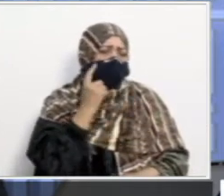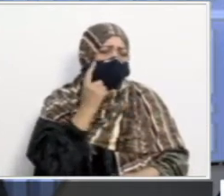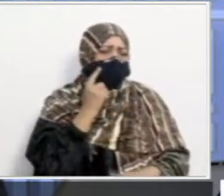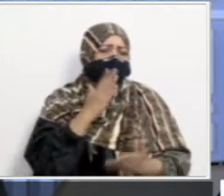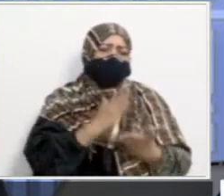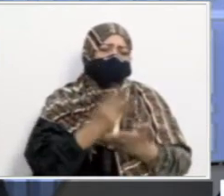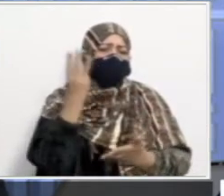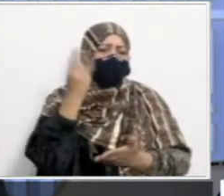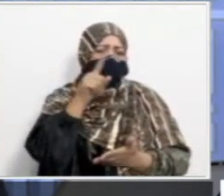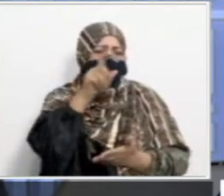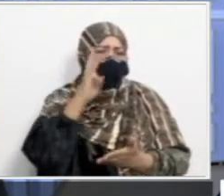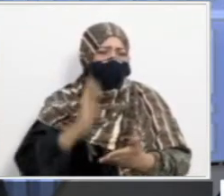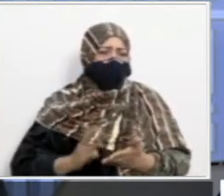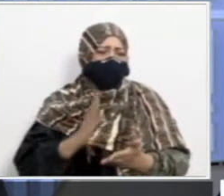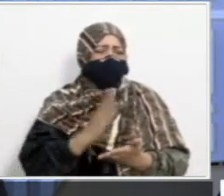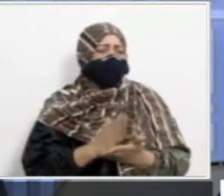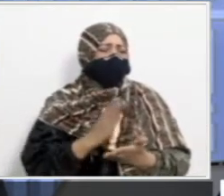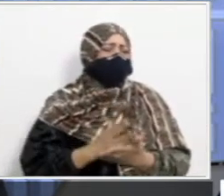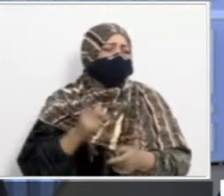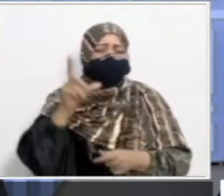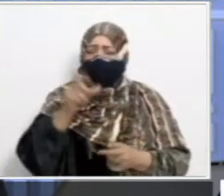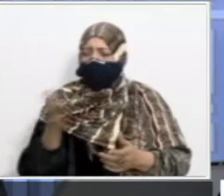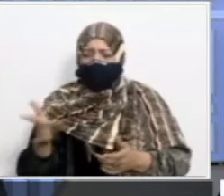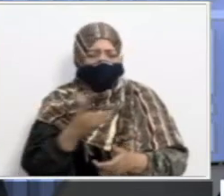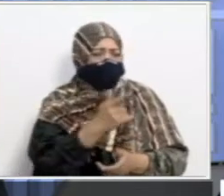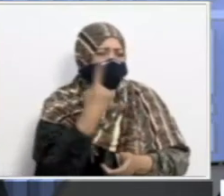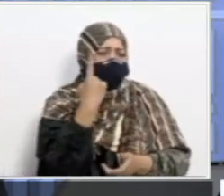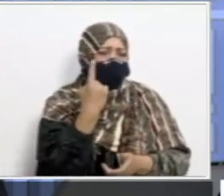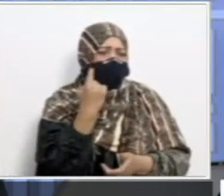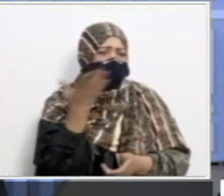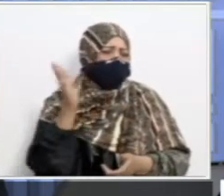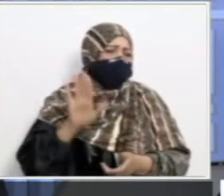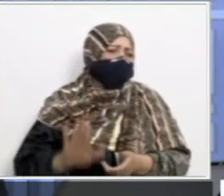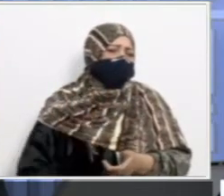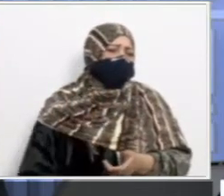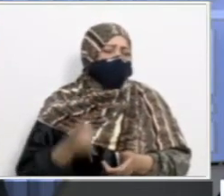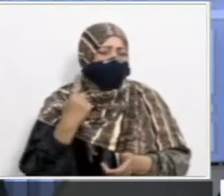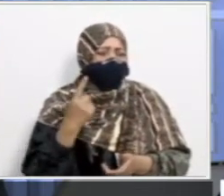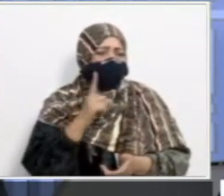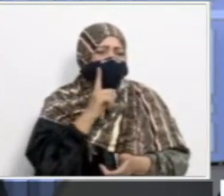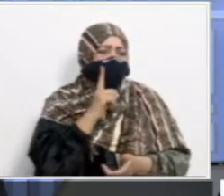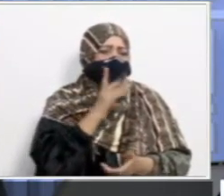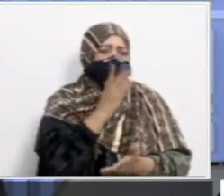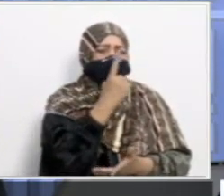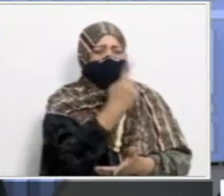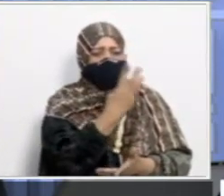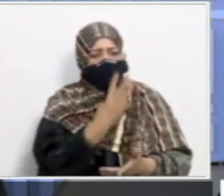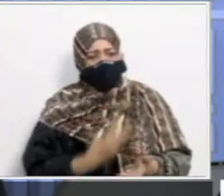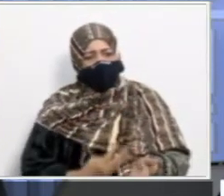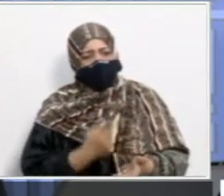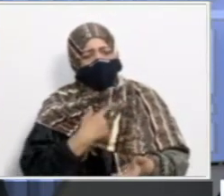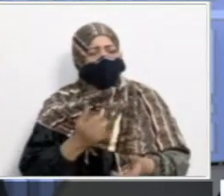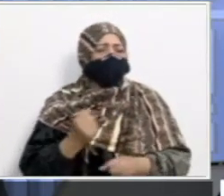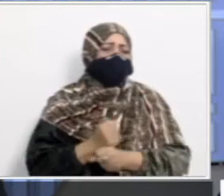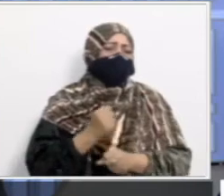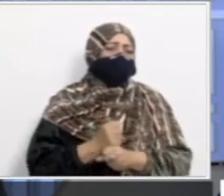إخوة، بل ما عندهاش إخوة، فيعني أمه تأخذ الثلث والأعمام يقتسمون الباقي تعصيبا، يعني عندهم